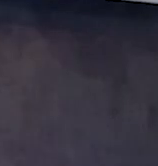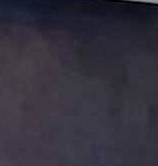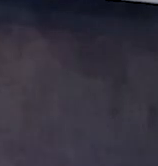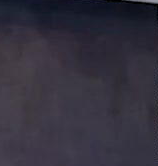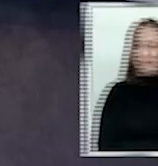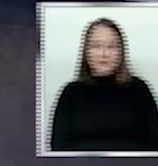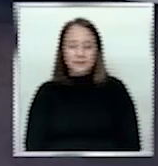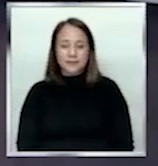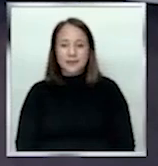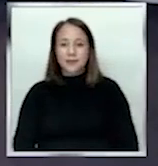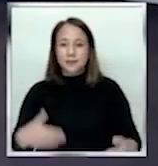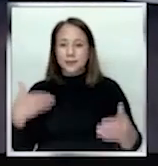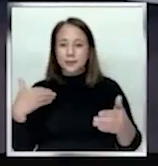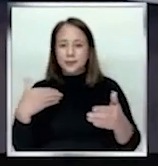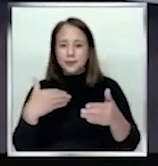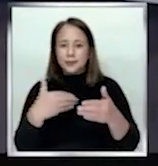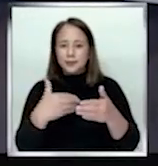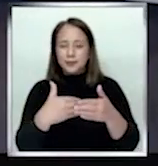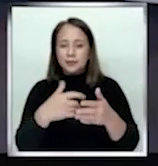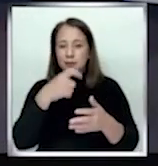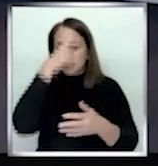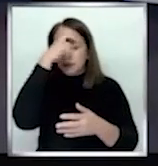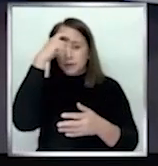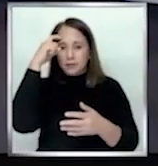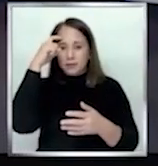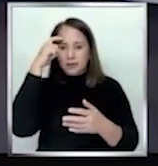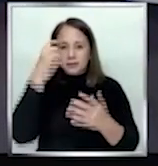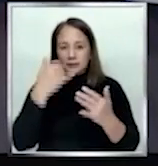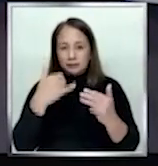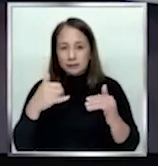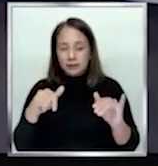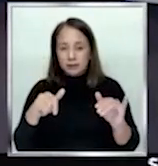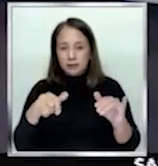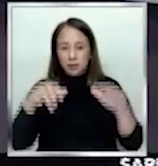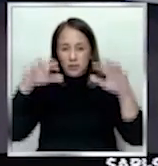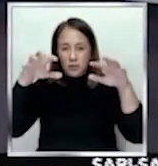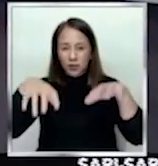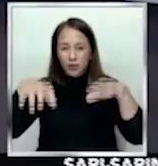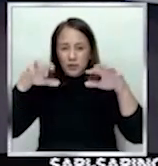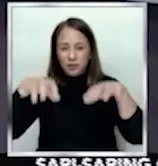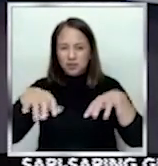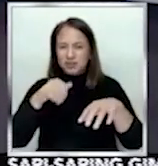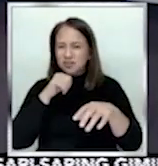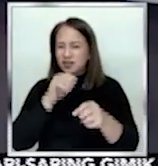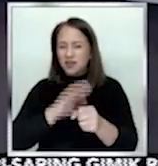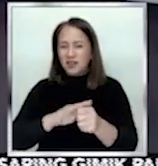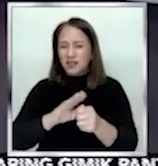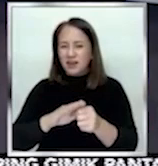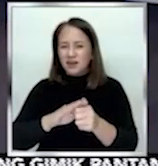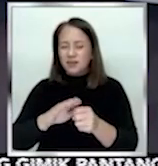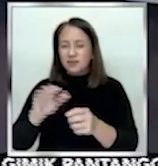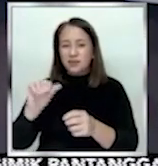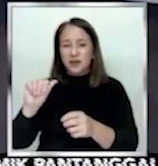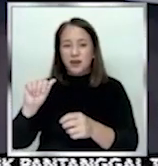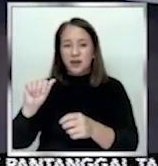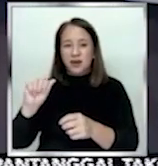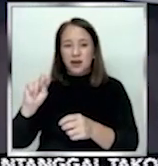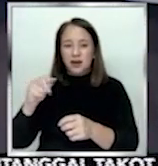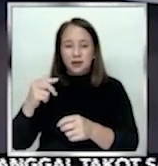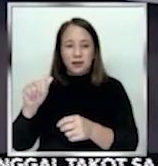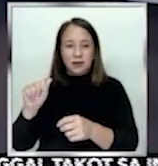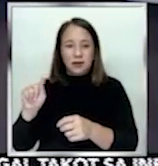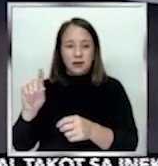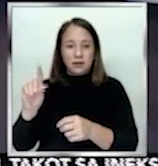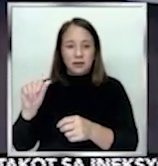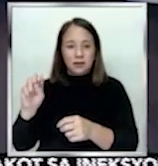Papalapit na po ang tag-init pero hindi pa rin sapat ang ulan sa Angat Dam na pinagkukunan pa naman ng tubig ng malaking bahagi ng Metro